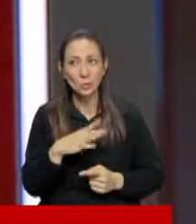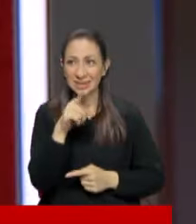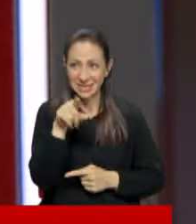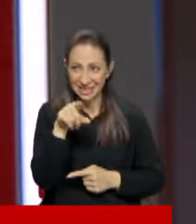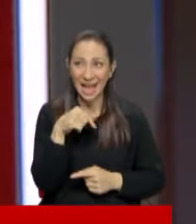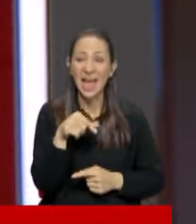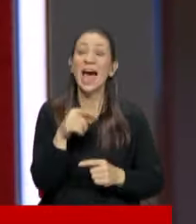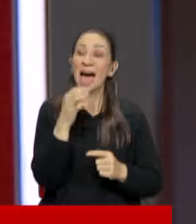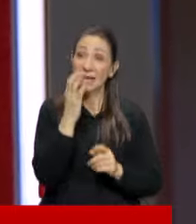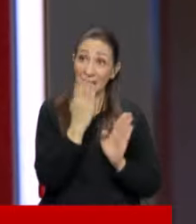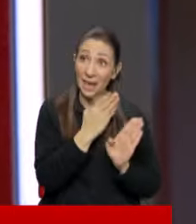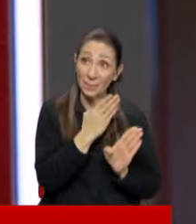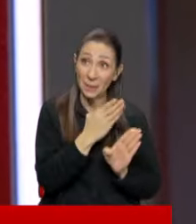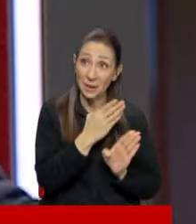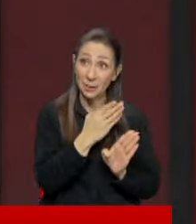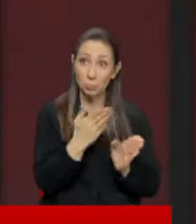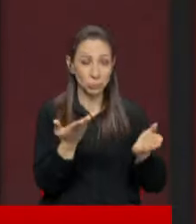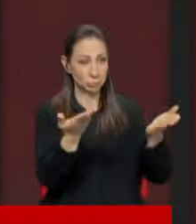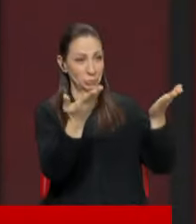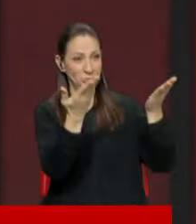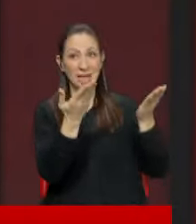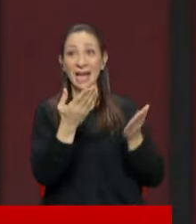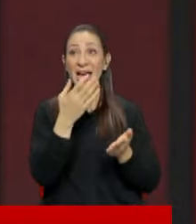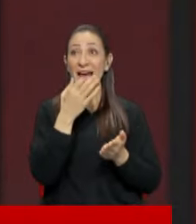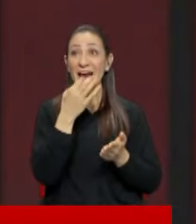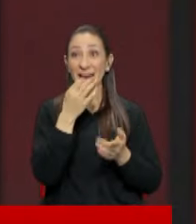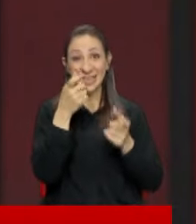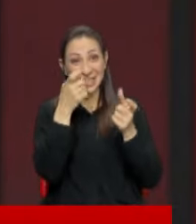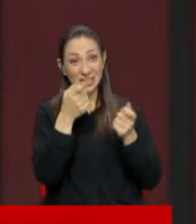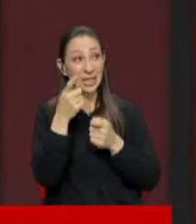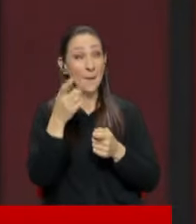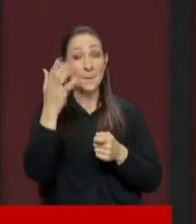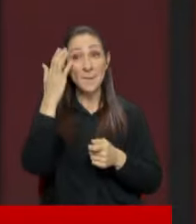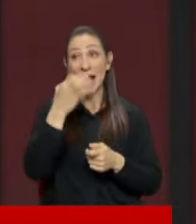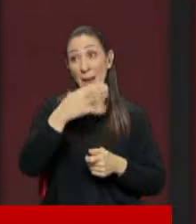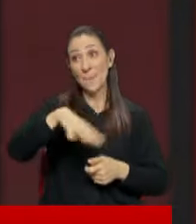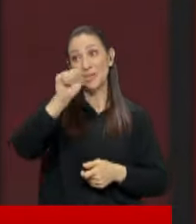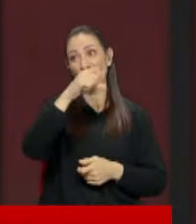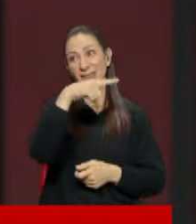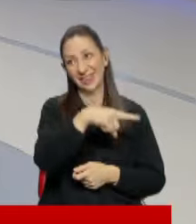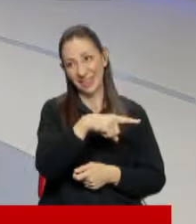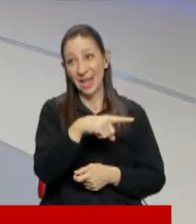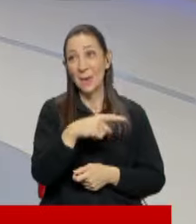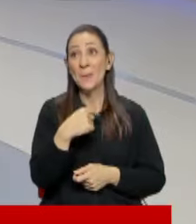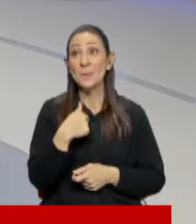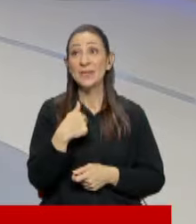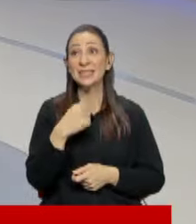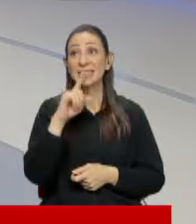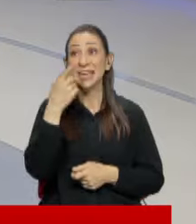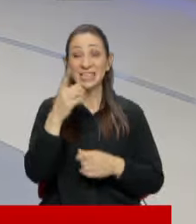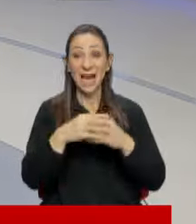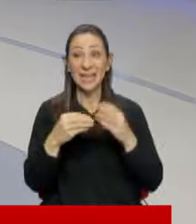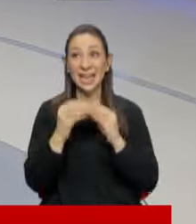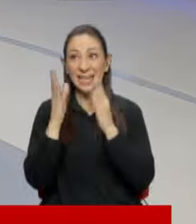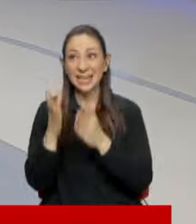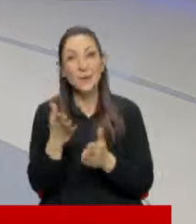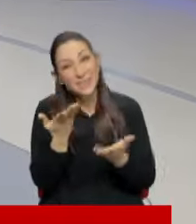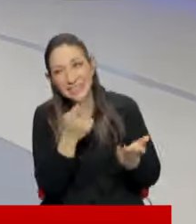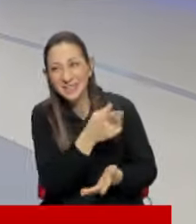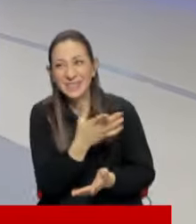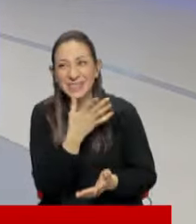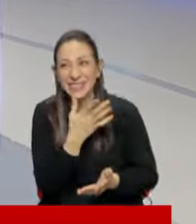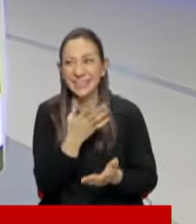sizinle. Memnuniyetle. Ankara'ya gidelim mi? Buyurun. Ankara'ya siz dikkat çektiniz. Başkentimiz. Başkente bence, gidelim bir. Bence sadece Adana'ya gidelim ama siz